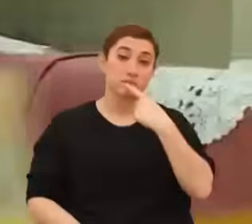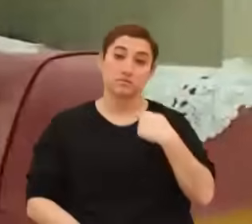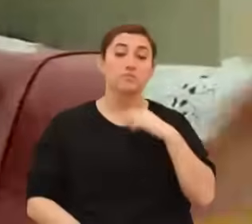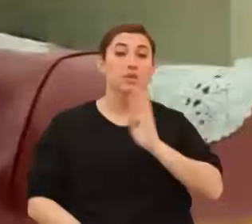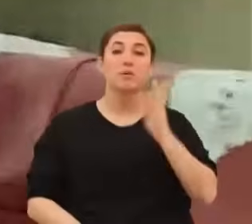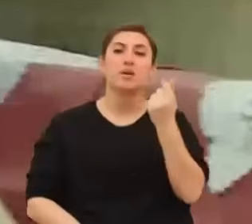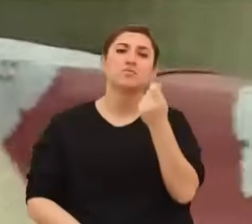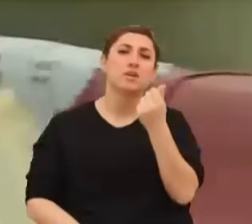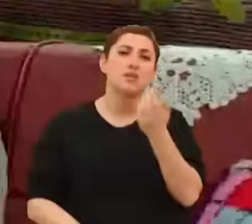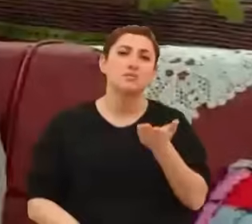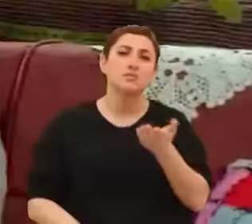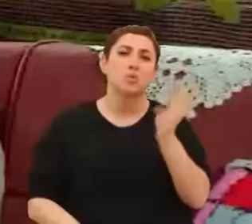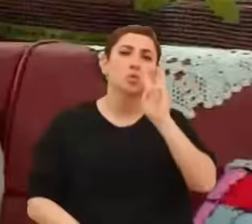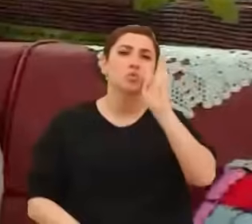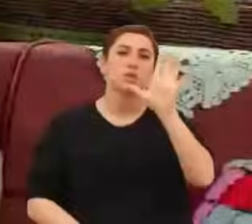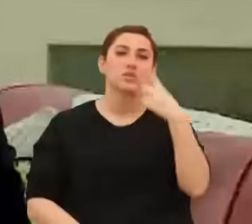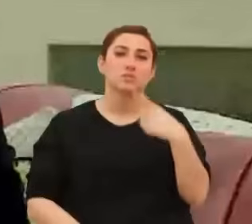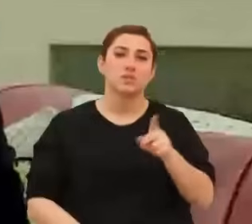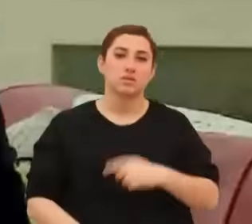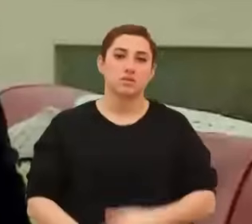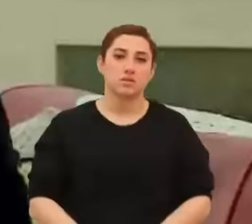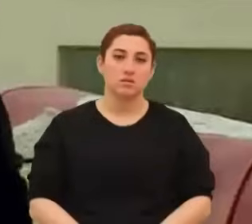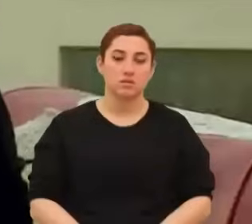Ha, tamam. Ne kadarmış? 35.000.